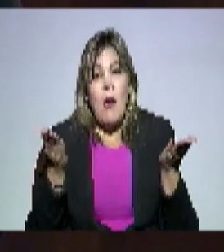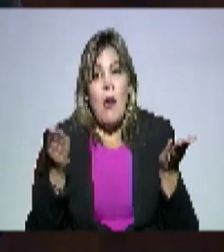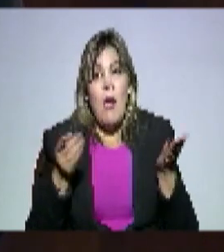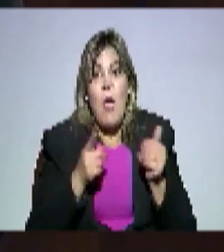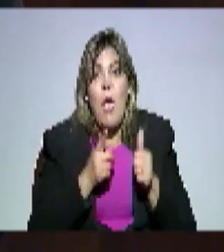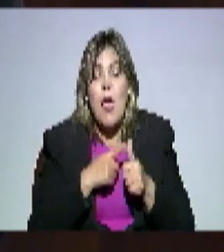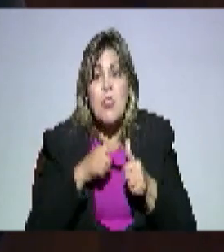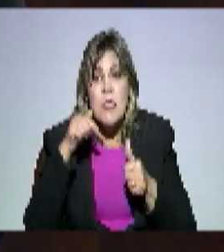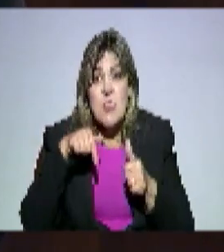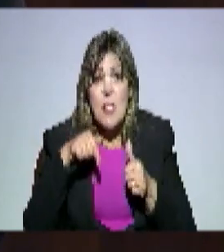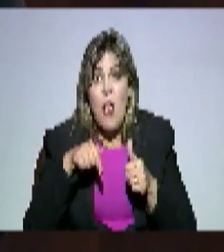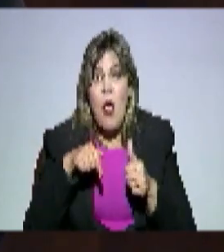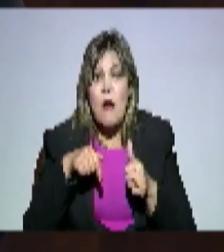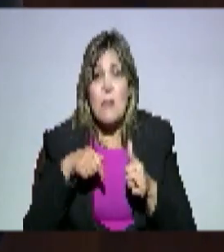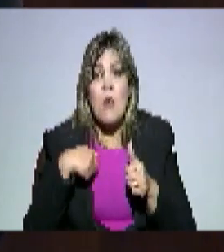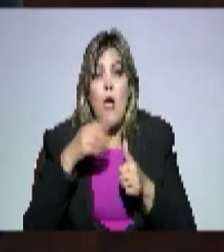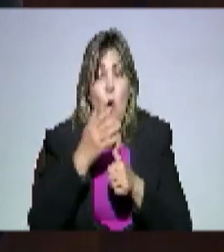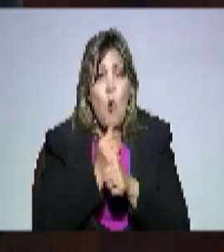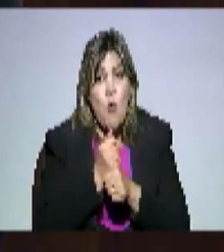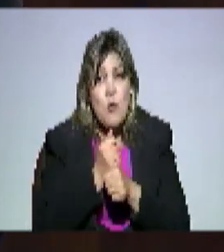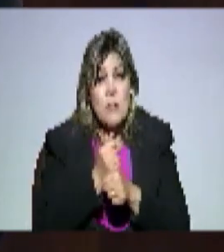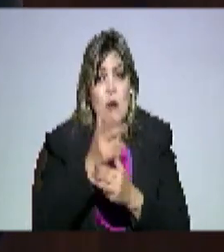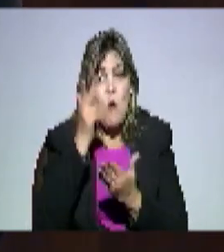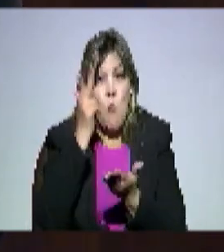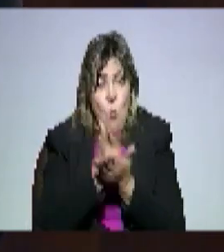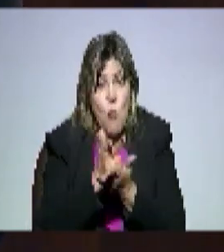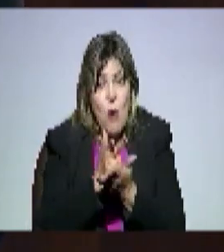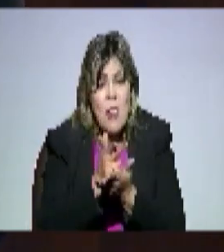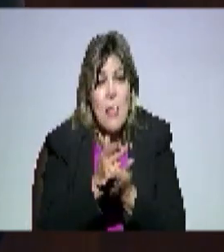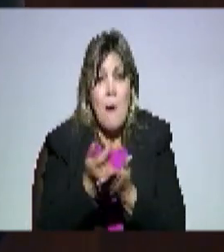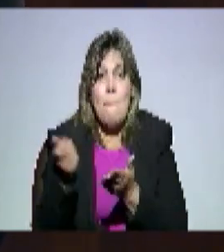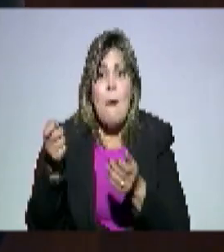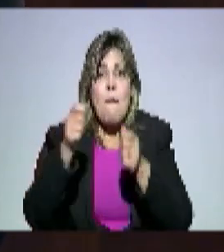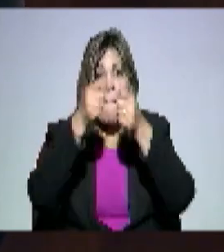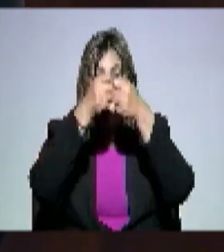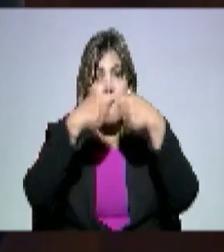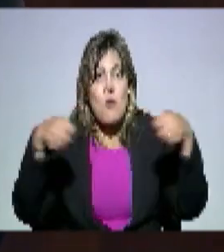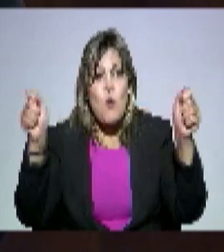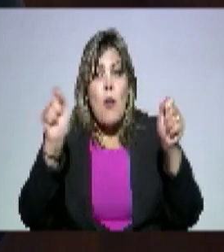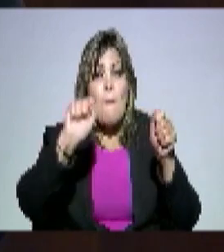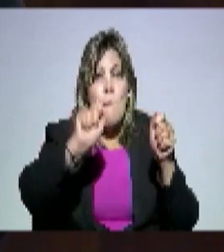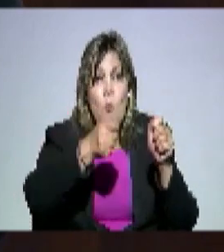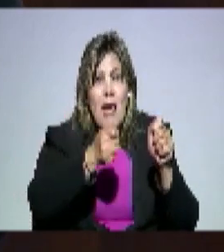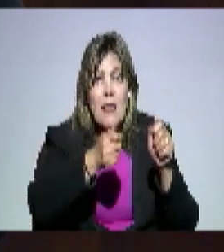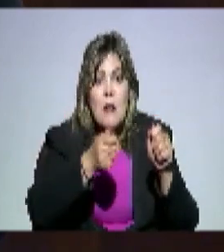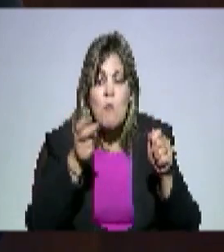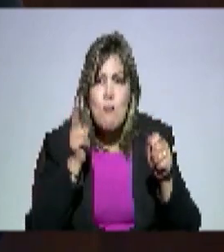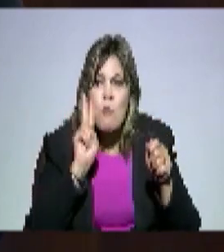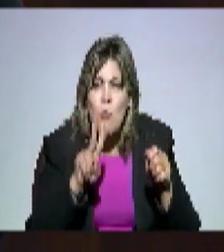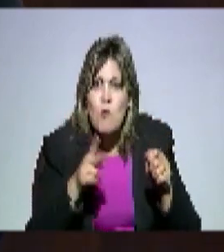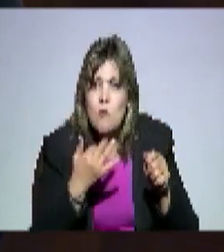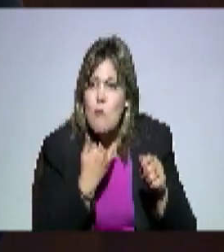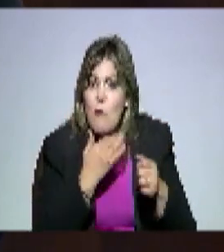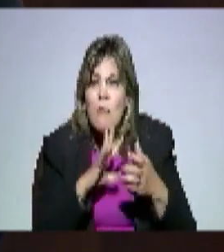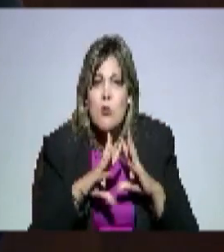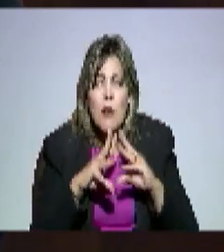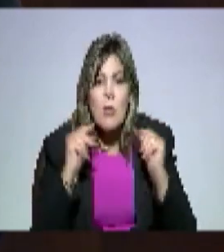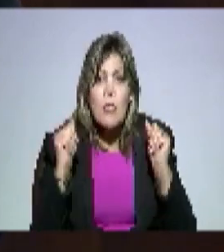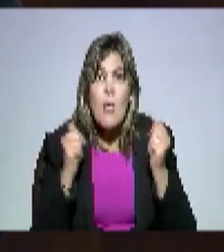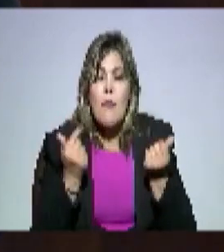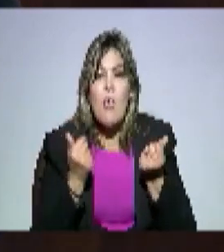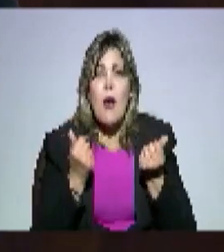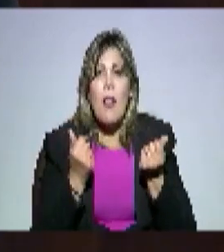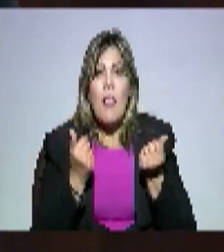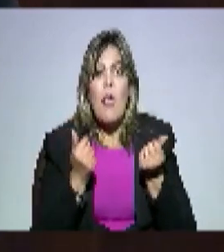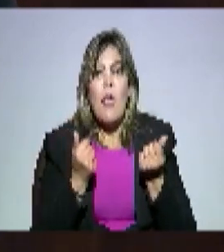حاجه النهارده جوزي قبض المرتب شايلاه في الدولاب وقافله عليه مالقيتوش في المفتاح معايا انا قلت اتكلمت مع